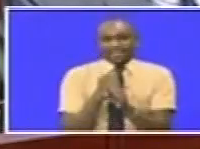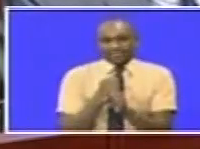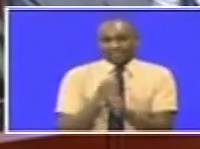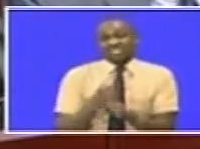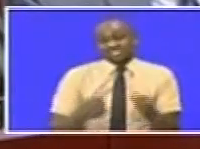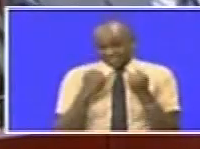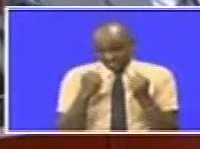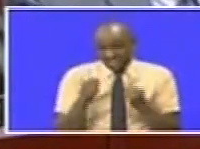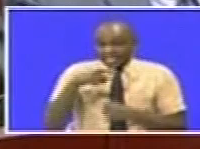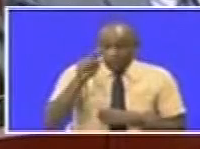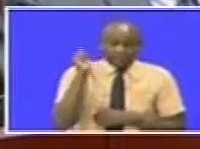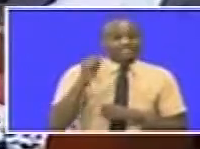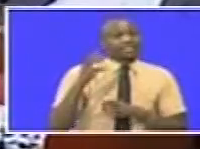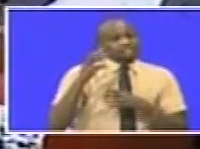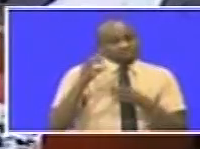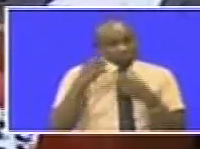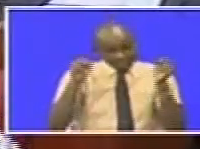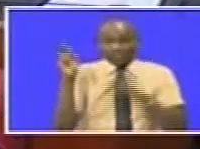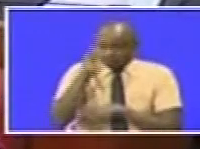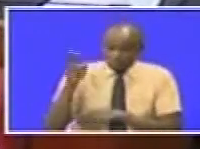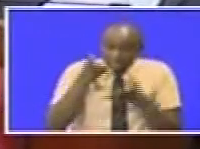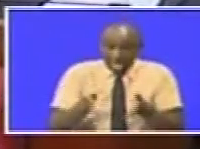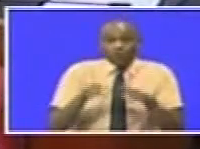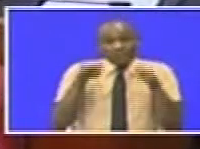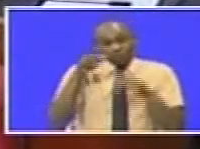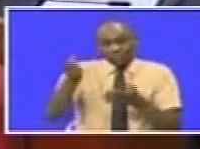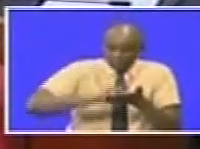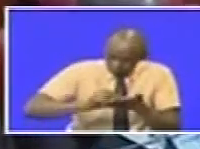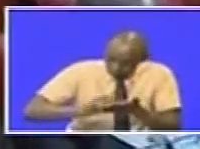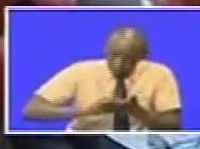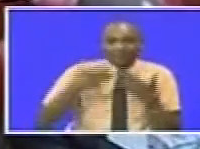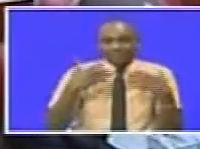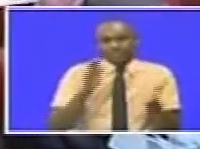Uhuru Kenyatta sasa anatarajiwa kutia saini mswada huu na kufanya kuwa sheria.